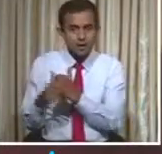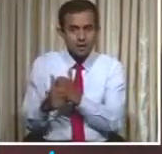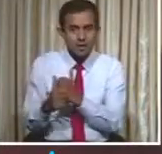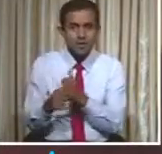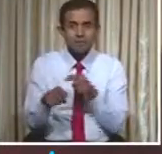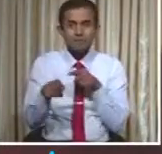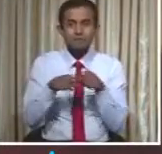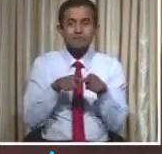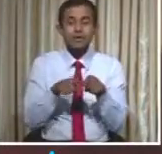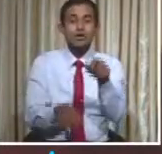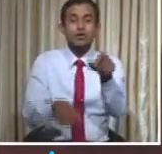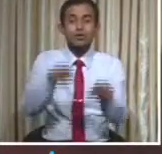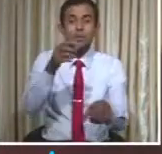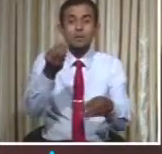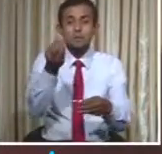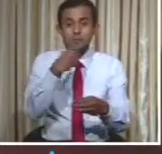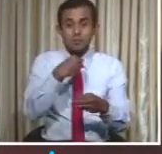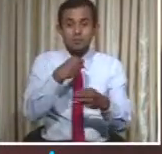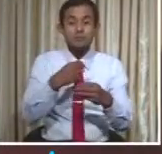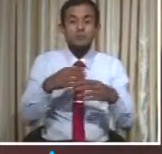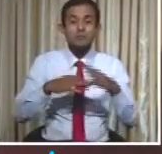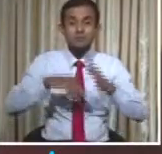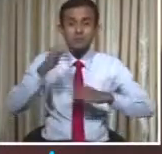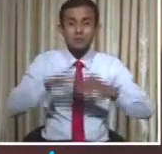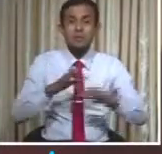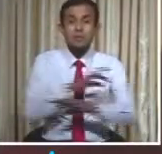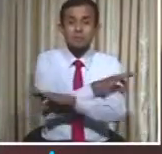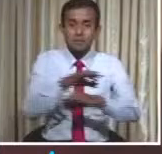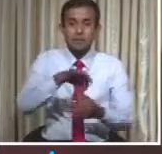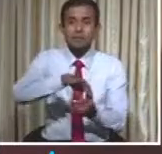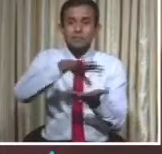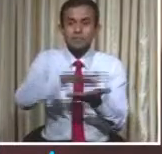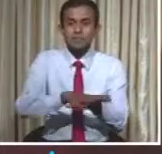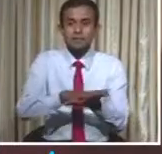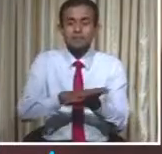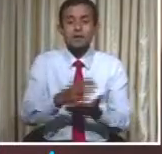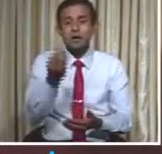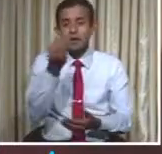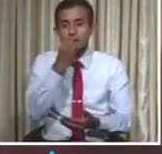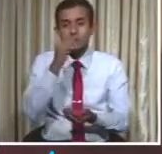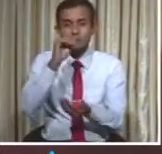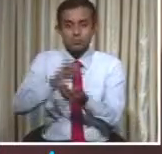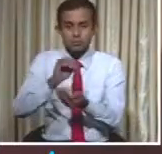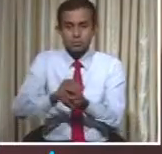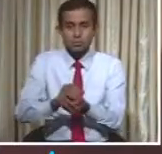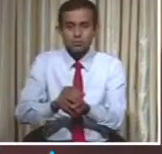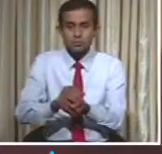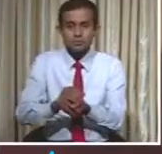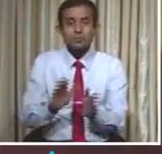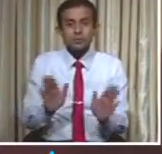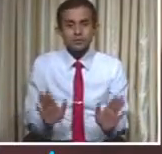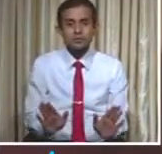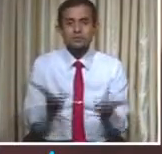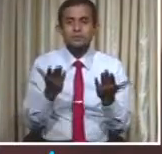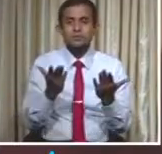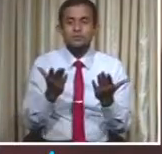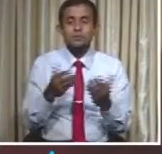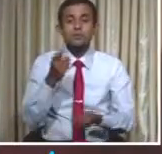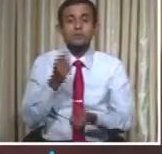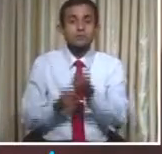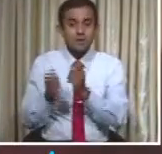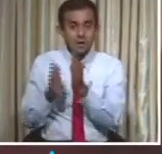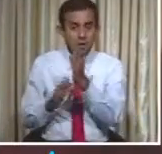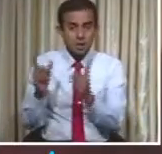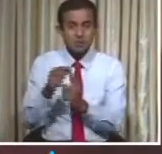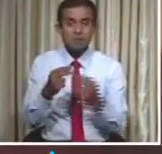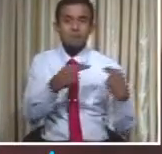वेन्नेतमय पारिभोजन विलास तीर्णे वेन्नेसा मे आहार सुरक्षित भाव अति किरीम विलंद मात्यांश